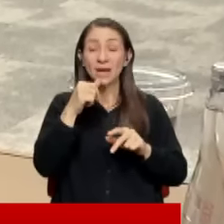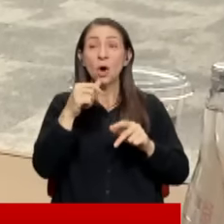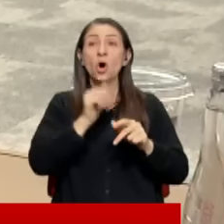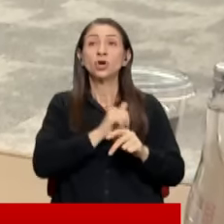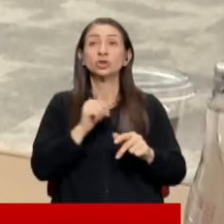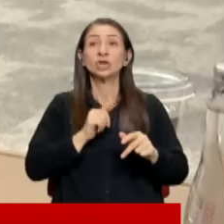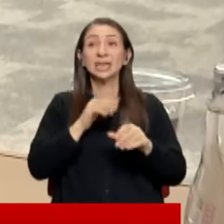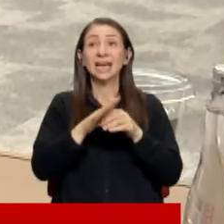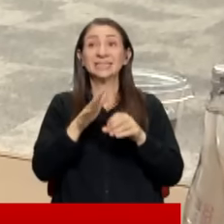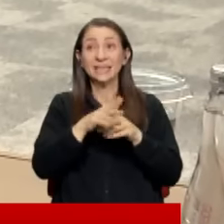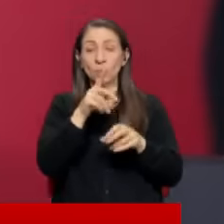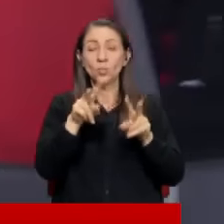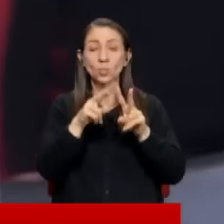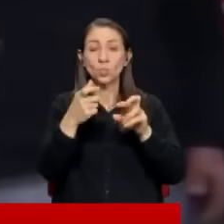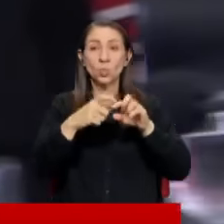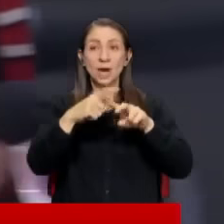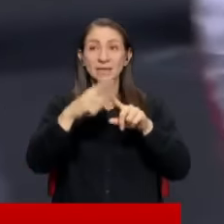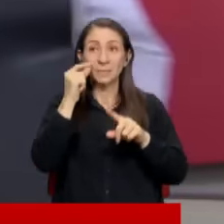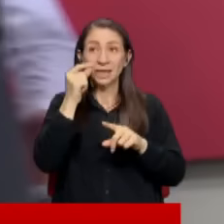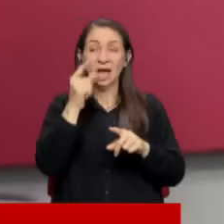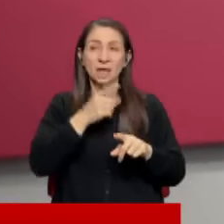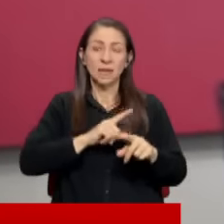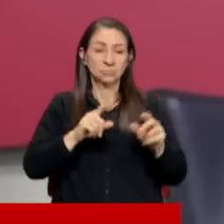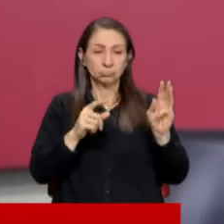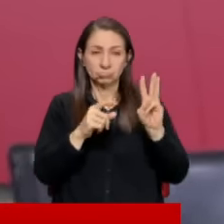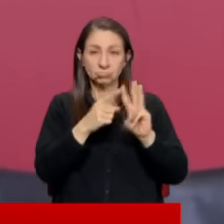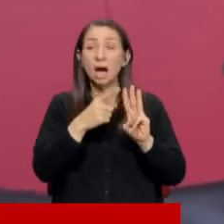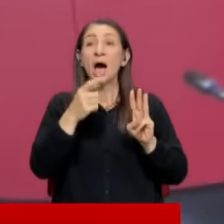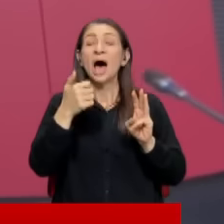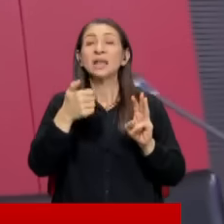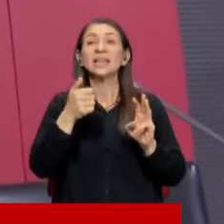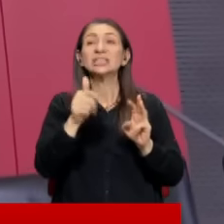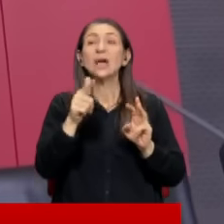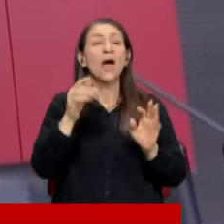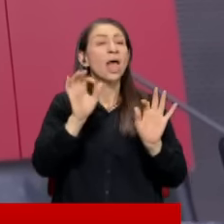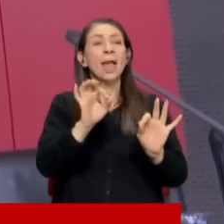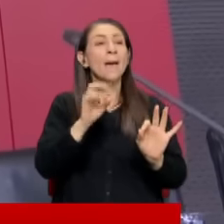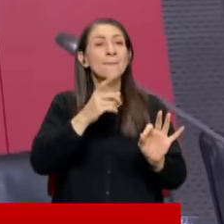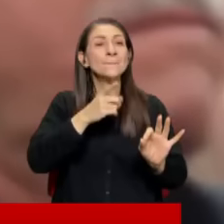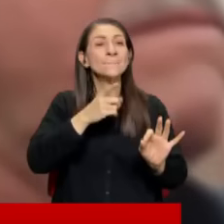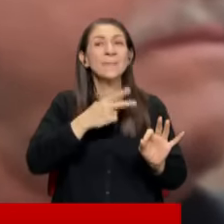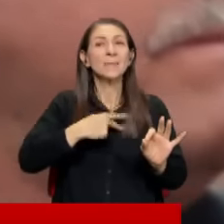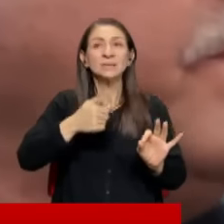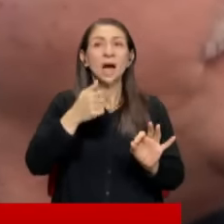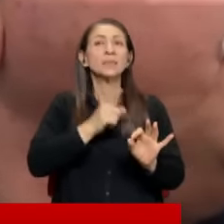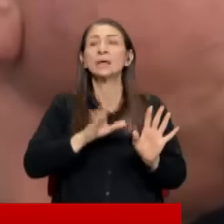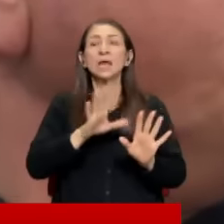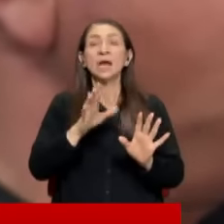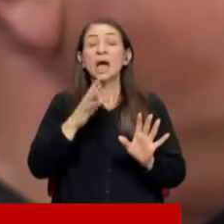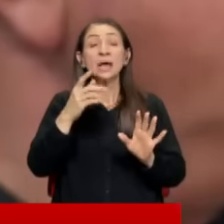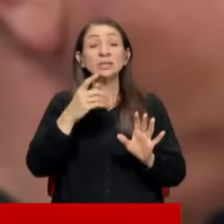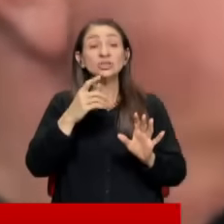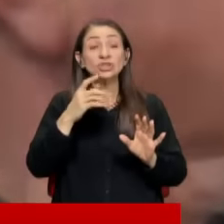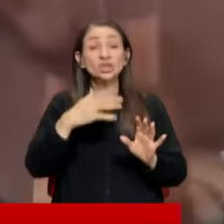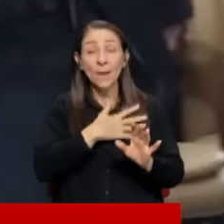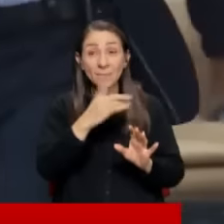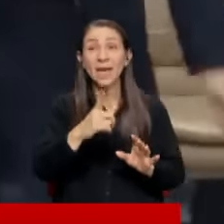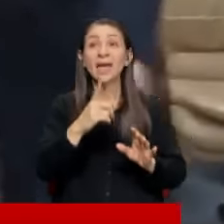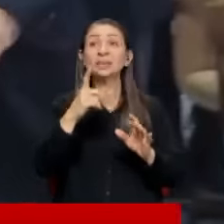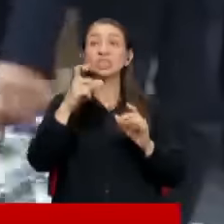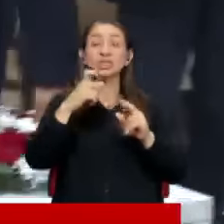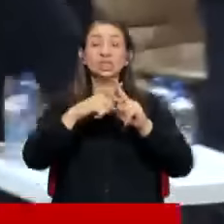Sanay'ı, Kayseri'de Murat Molu'yu aday gösterdi. 6 ilçede mevcut belediye başkanları aday gösterilmedi. CHP Çankaya'da yarışa Hüseyin